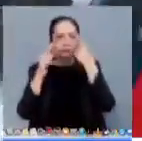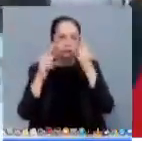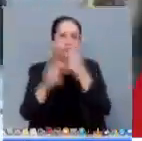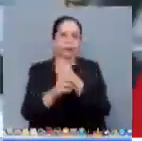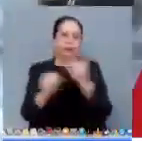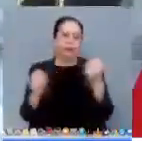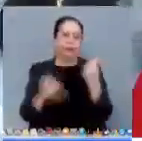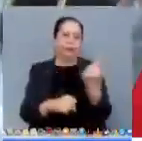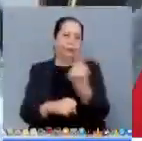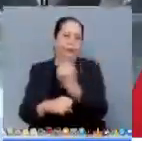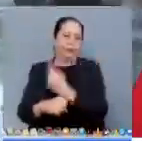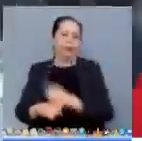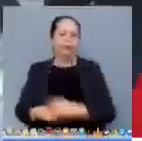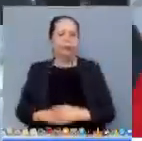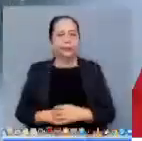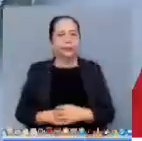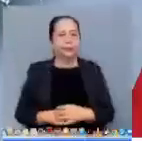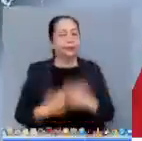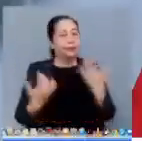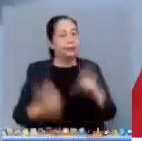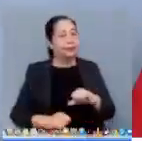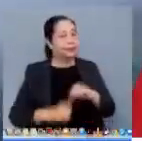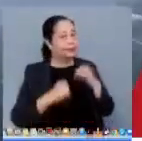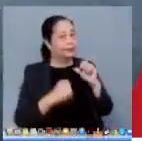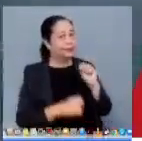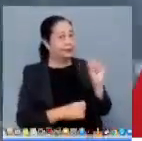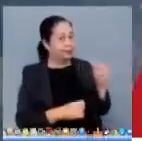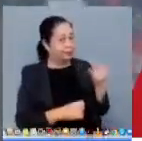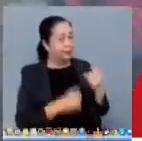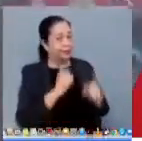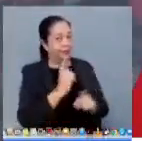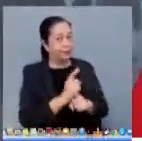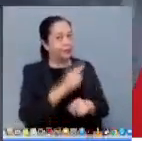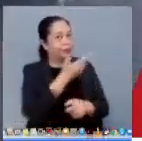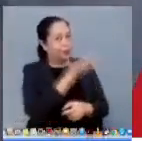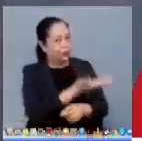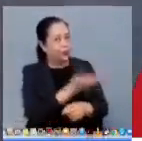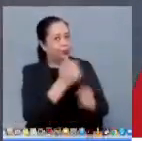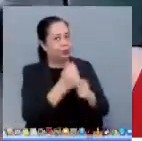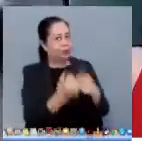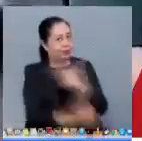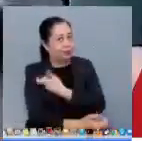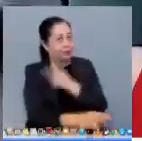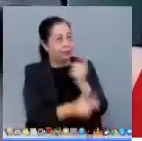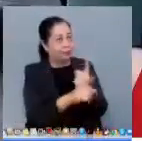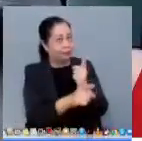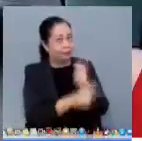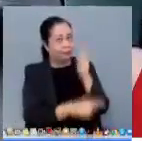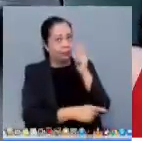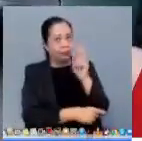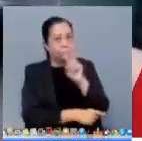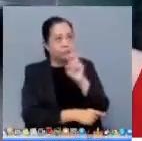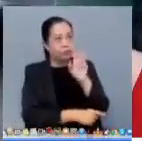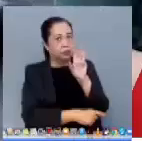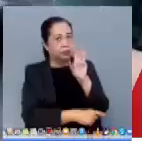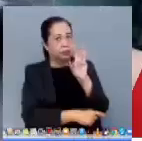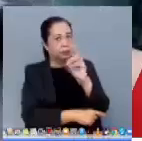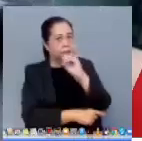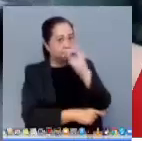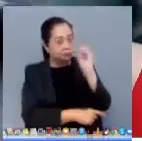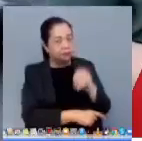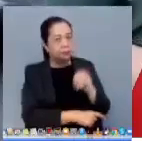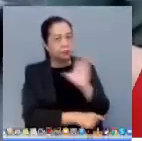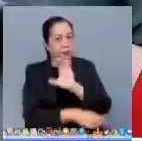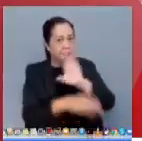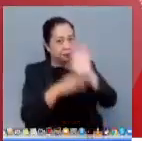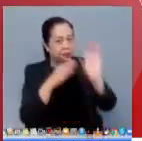At pinagmamalaki kasi ng San Juan, ano, na kayo ho ay bakunado na. Tama ba yung narinig ko? 260% bakunado? 265%